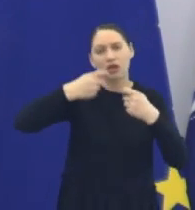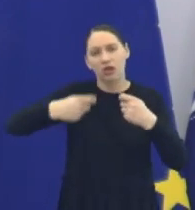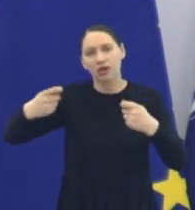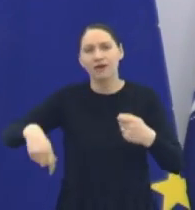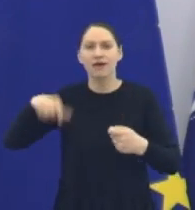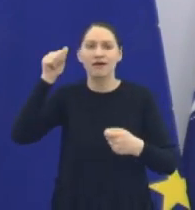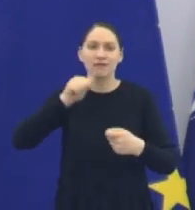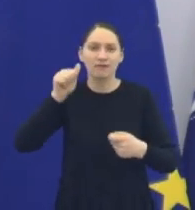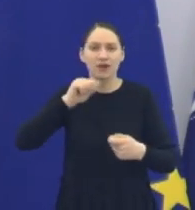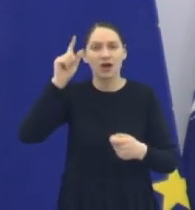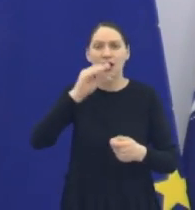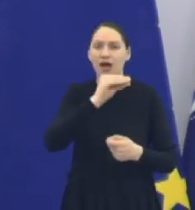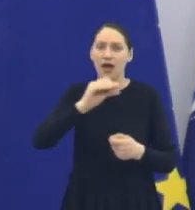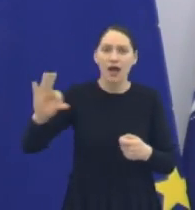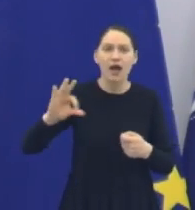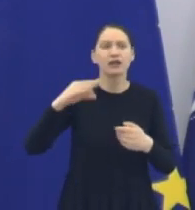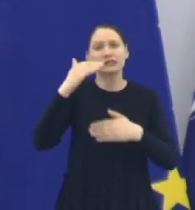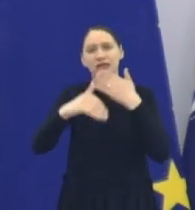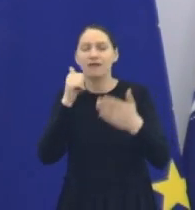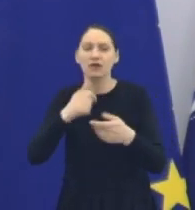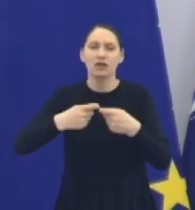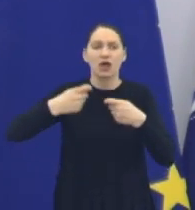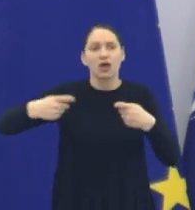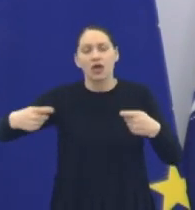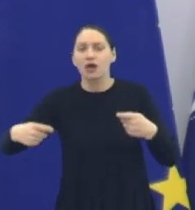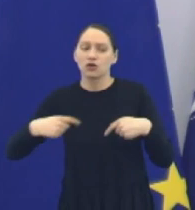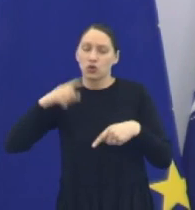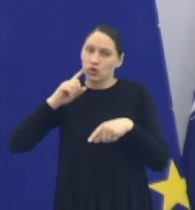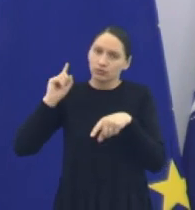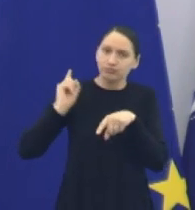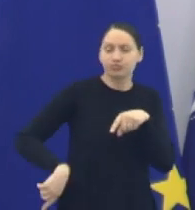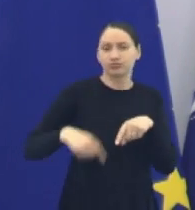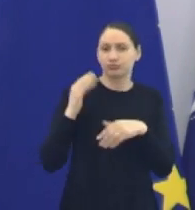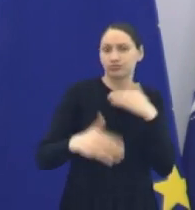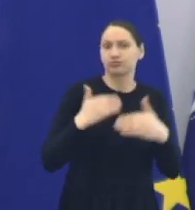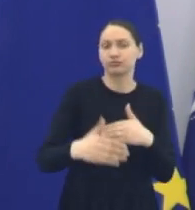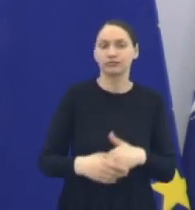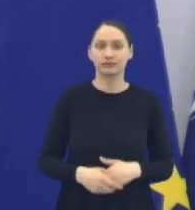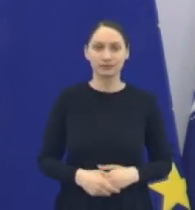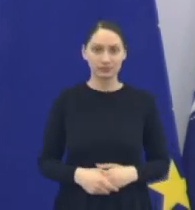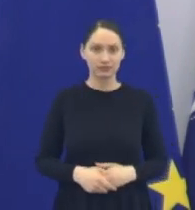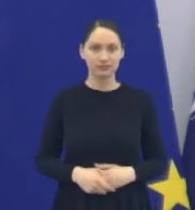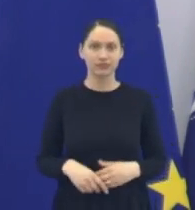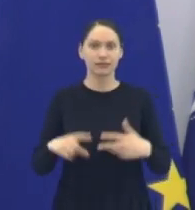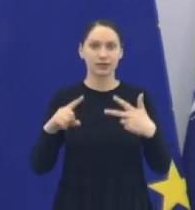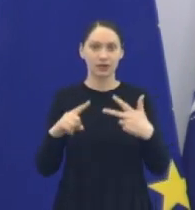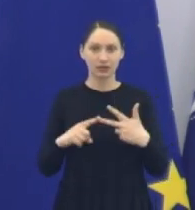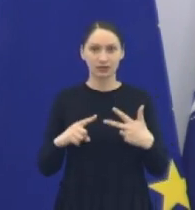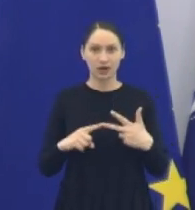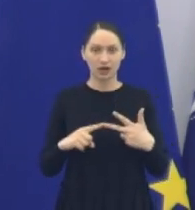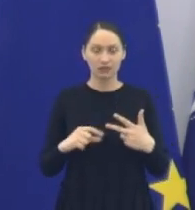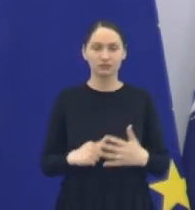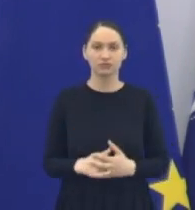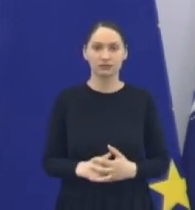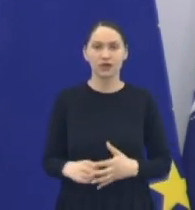būdingos, kuomet mes kalbame apie Europos Sąjungos mechanizmus. Na ir žinoma, taip pat galėjome pasidžiaugti tuo, kad